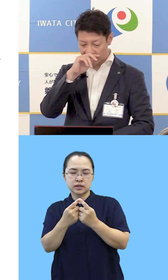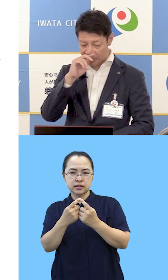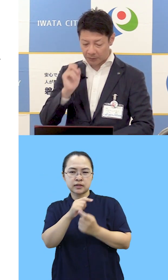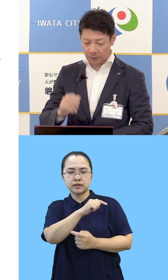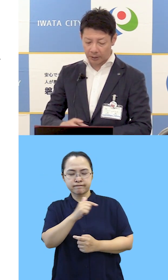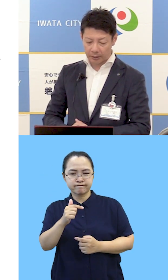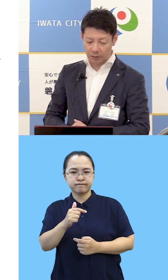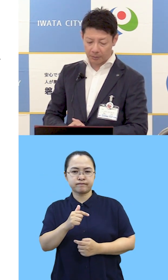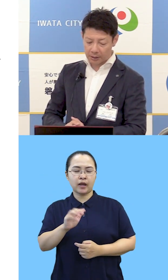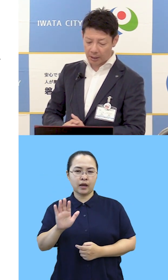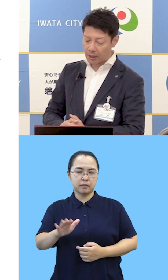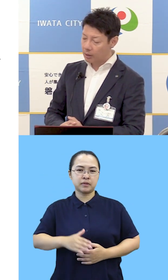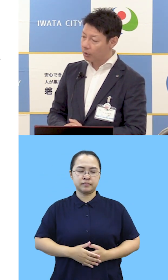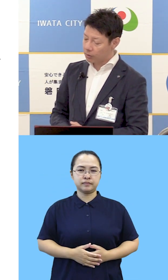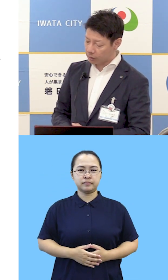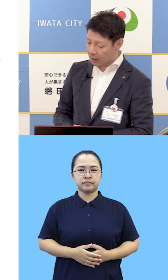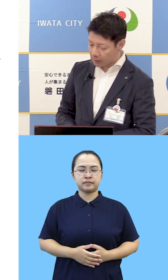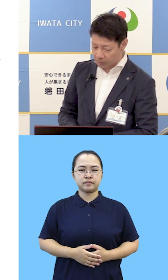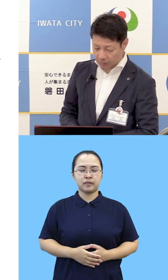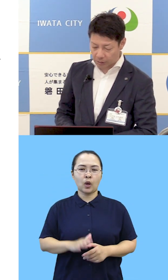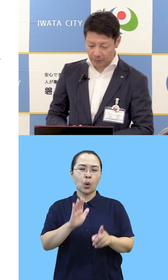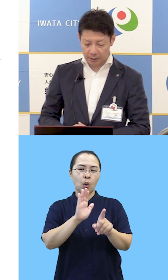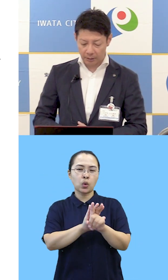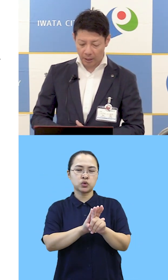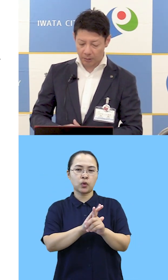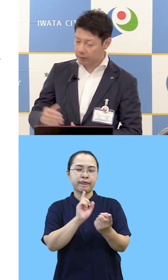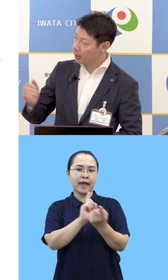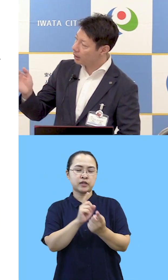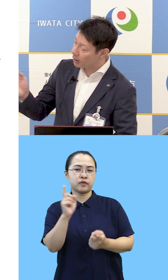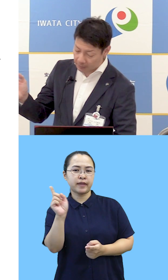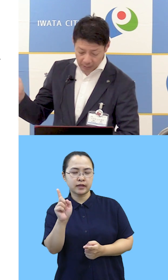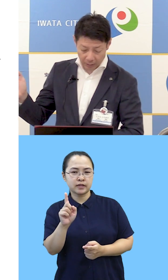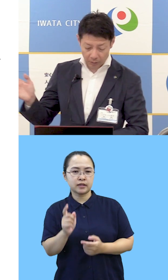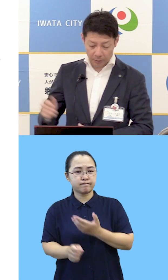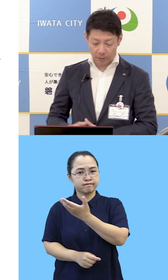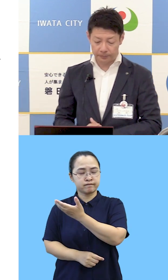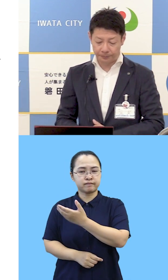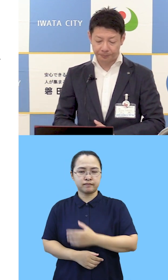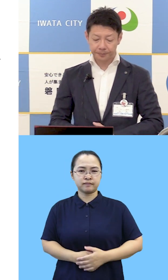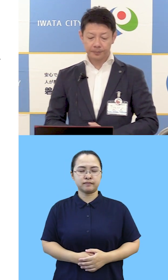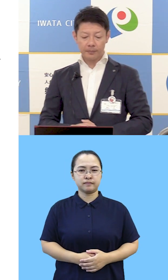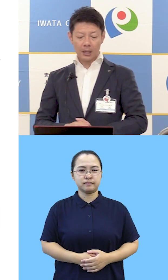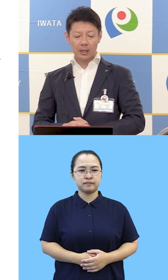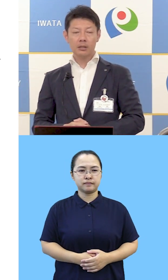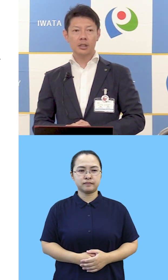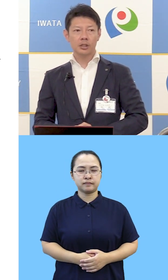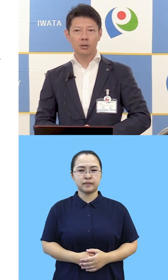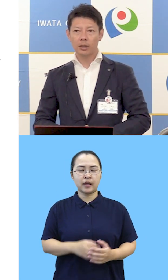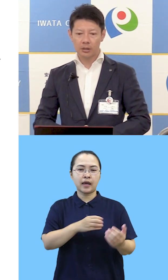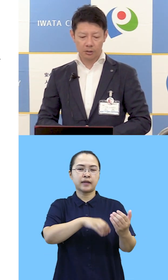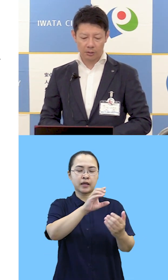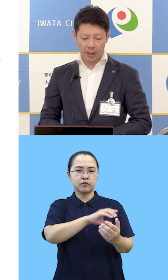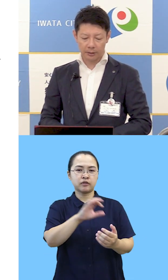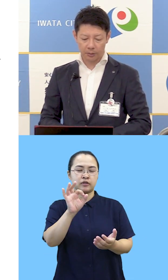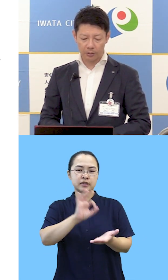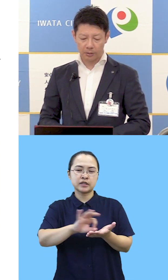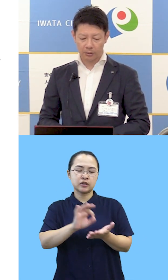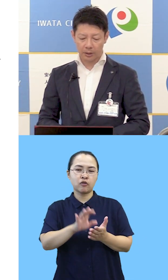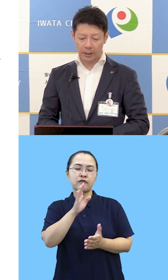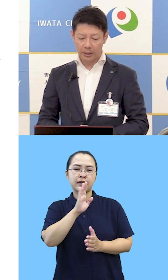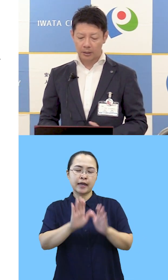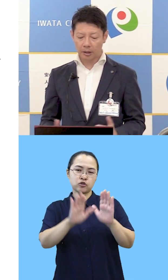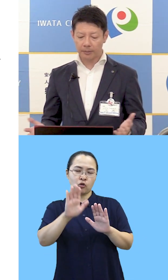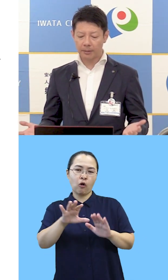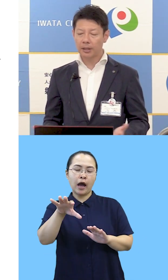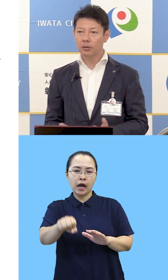法人ということになっておりまして、補助対象としましてはこちらにありますけれども、エネルギー使用現状把握